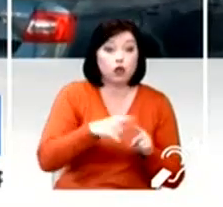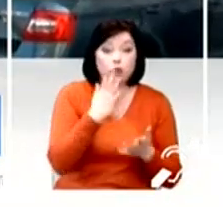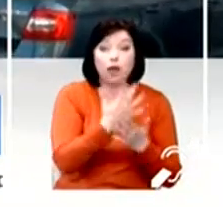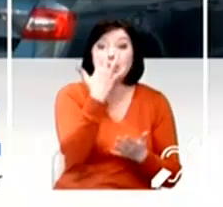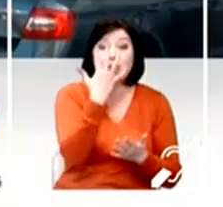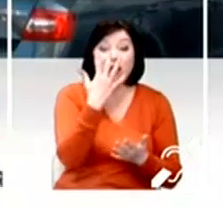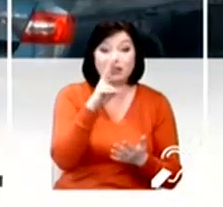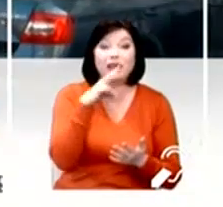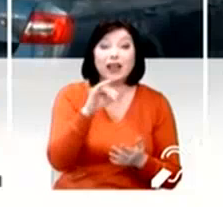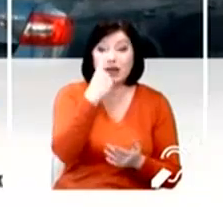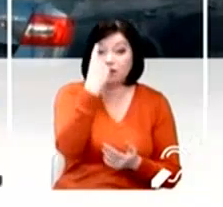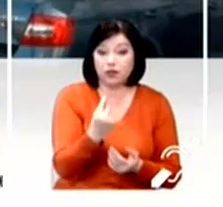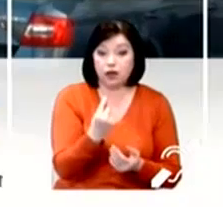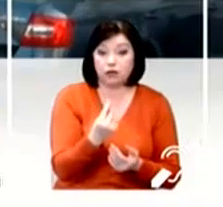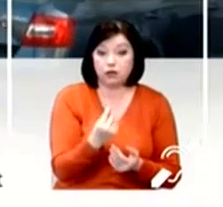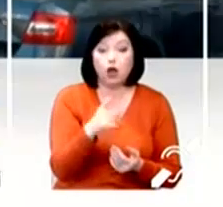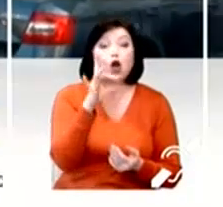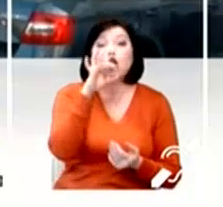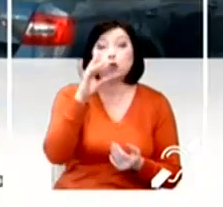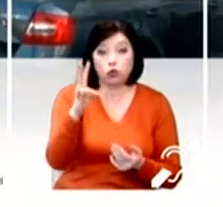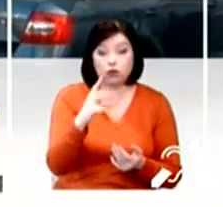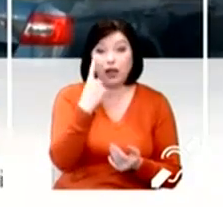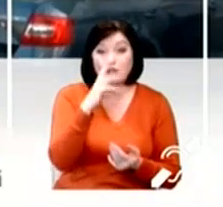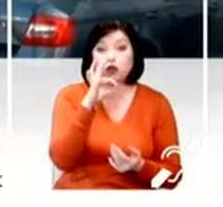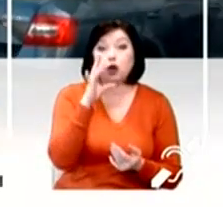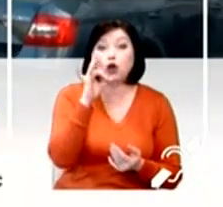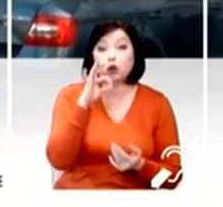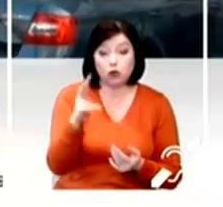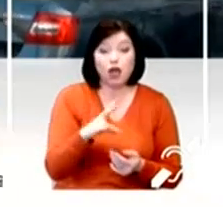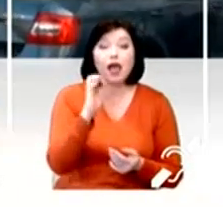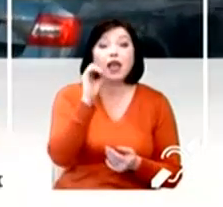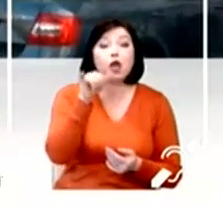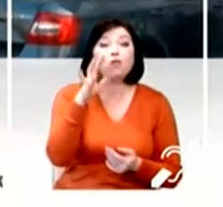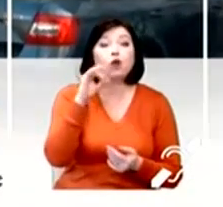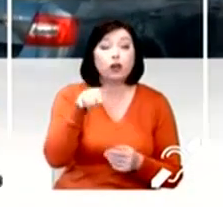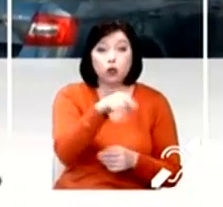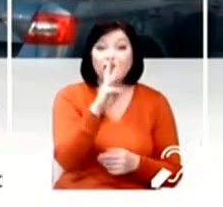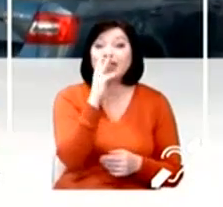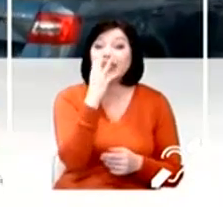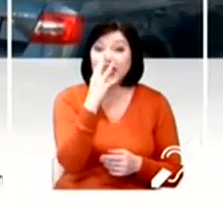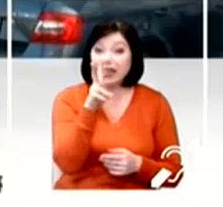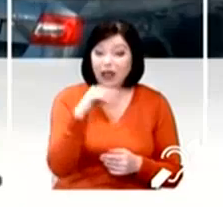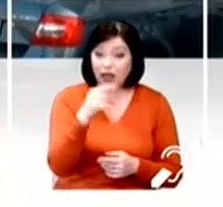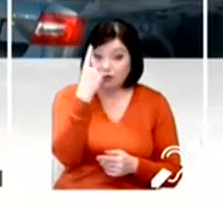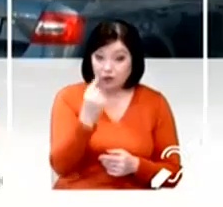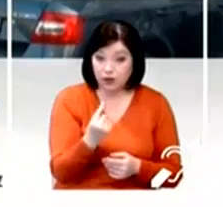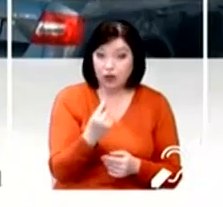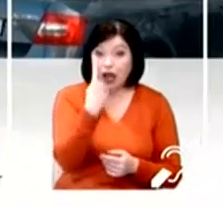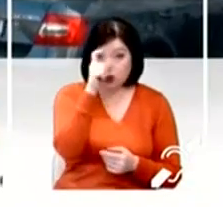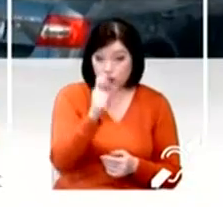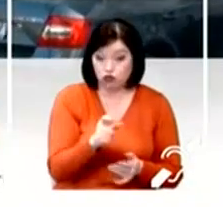pe rom, adică 1 euro pe zi pe rom, orașul Eforie, care are 3 lei pe zi pe